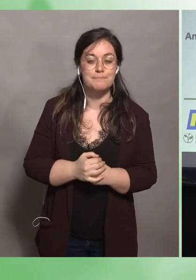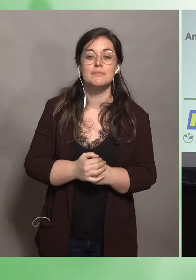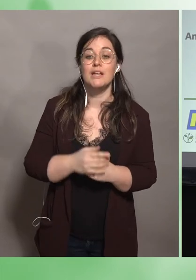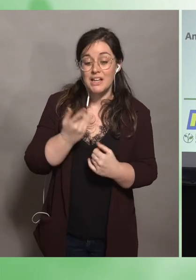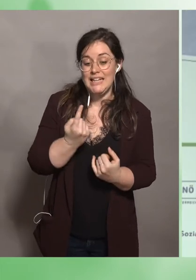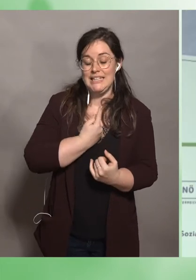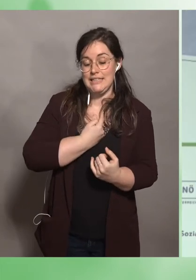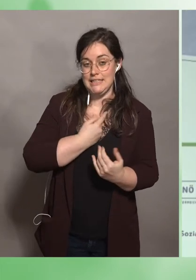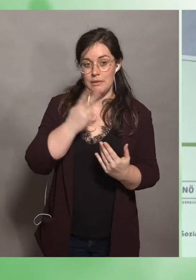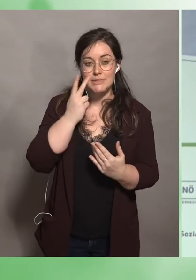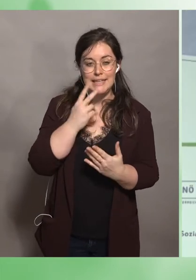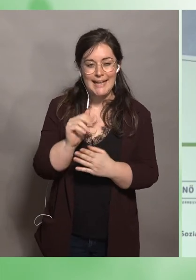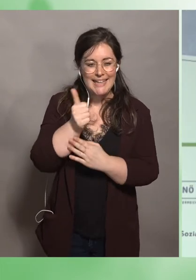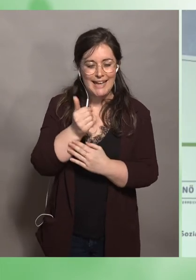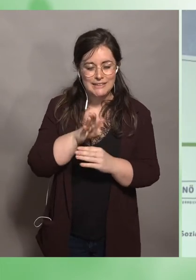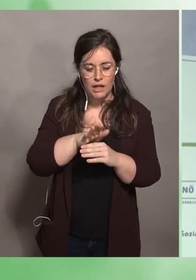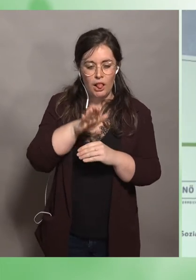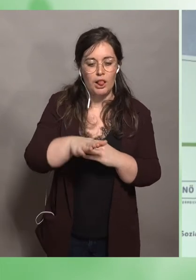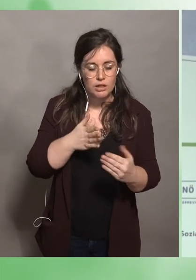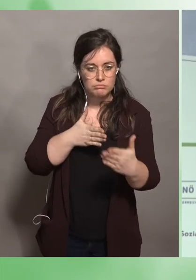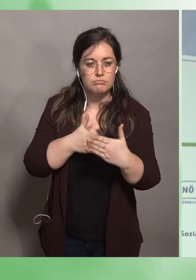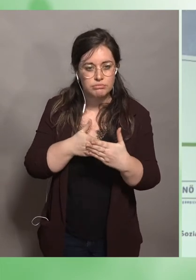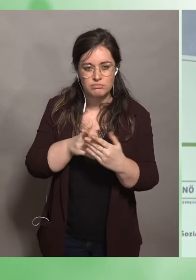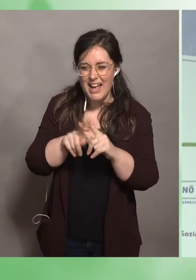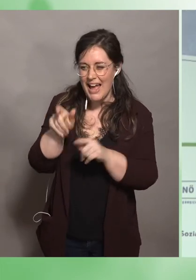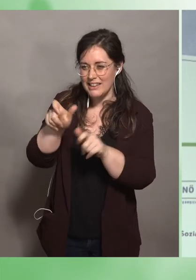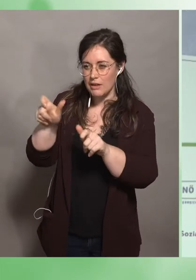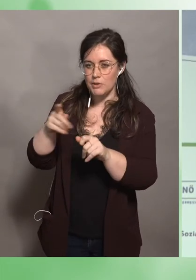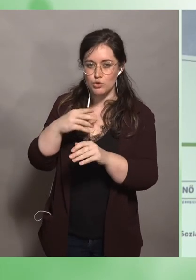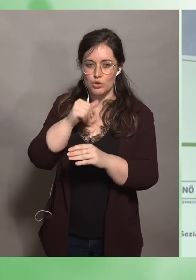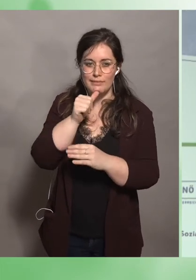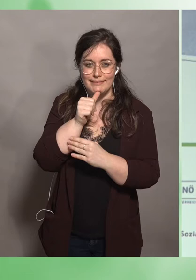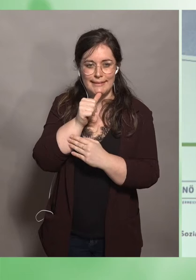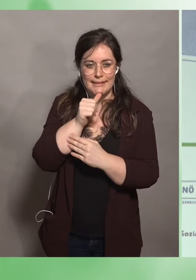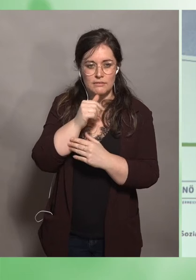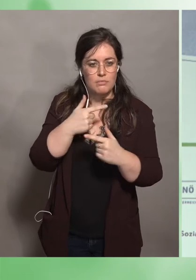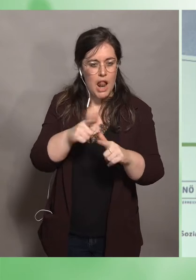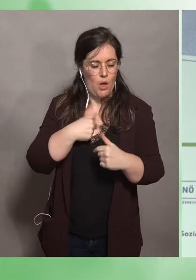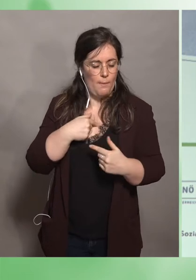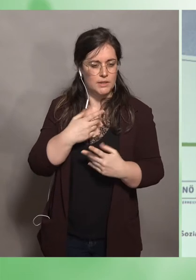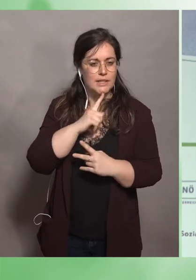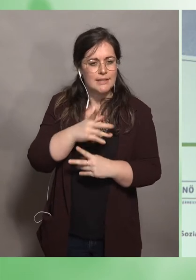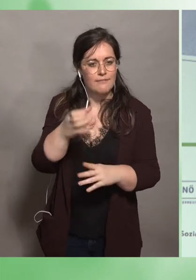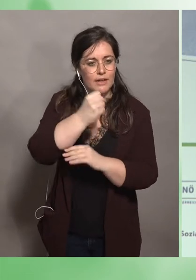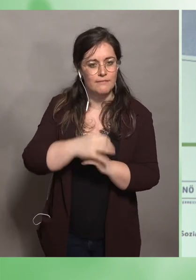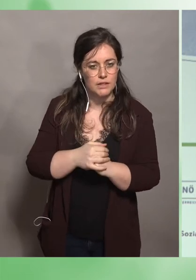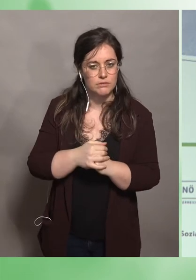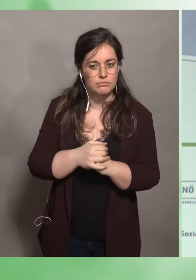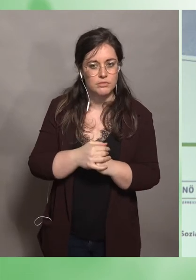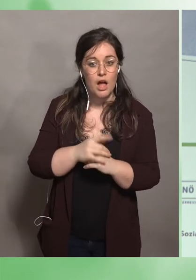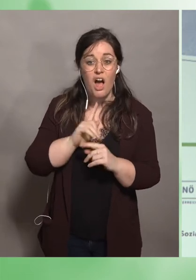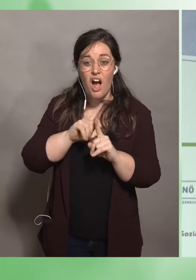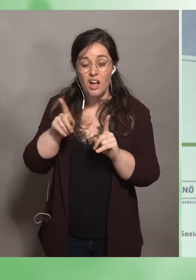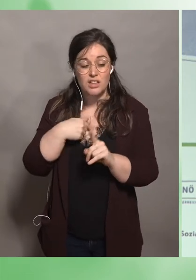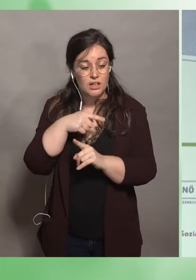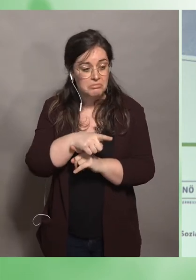gesehen habe, die ersten Hürden. Menschen, die einem nicht zusprechen, dass man etwas kann. Schiedsrichter, die einen disqualifizieren bei